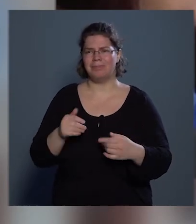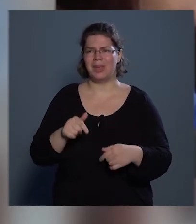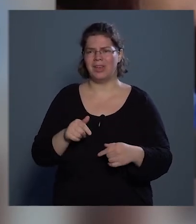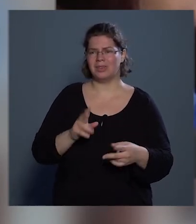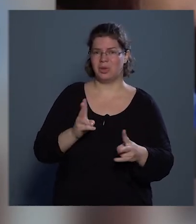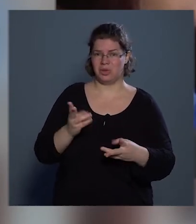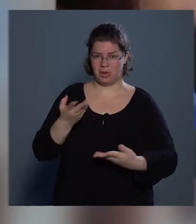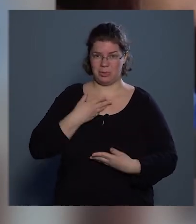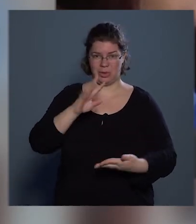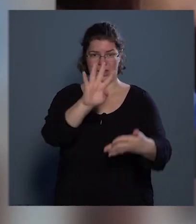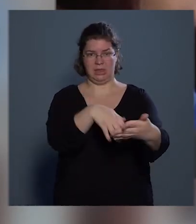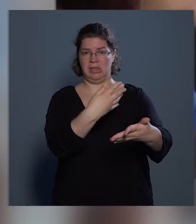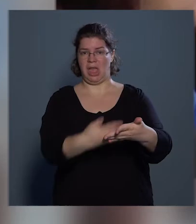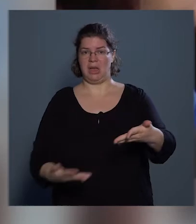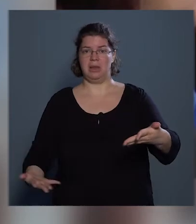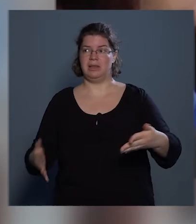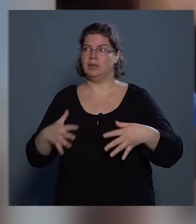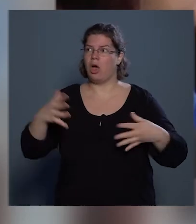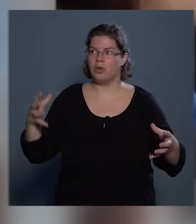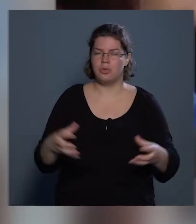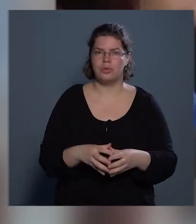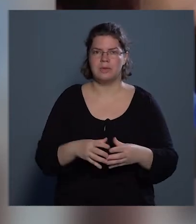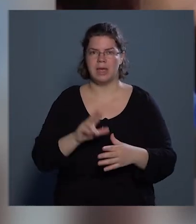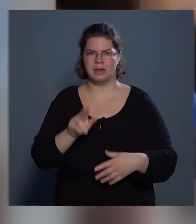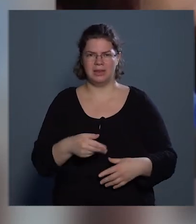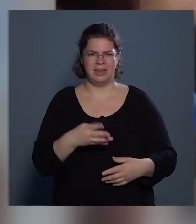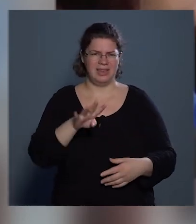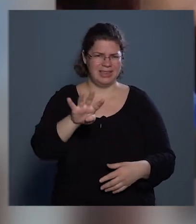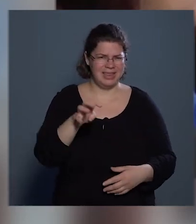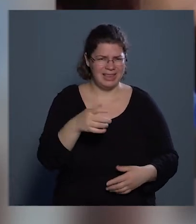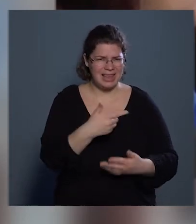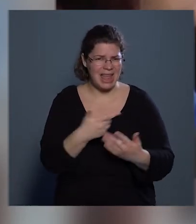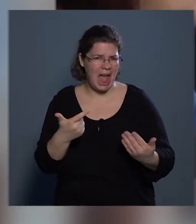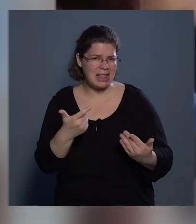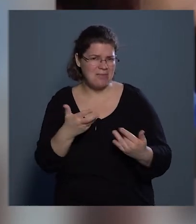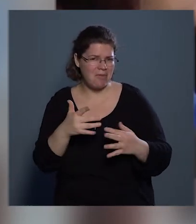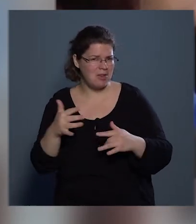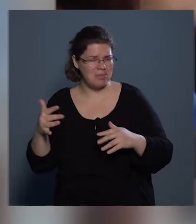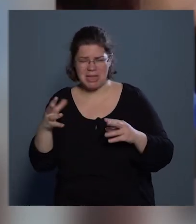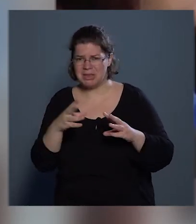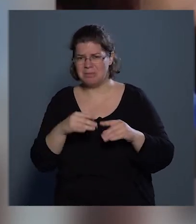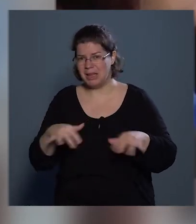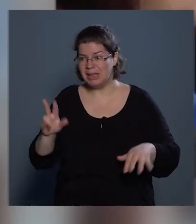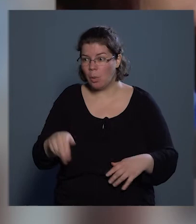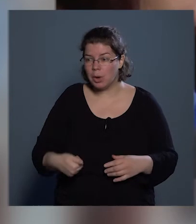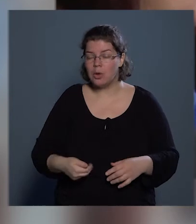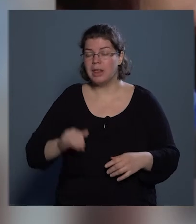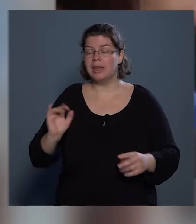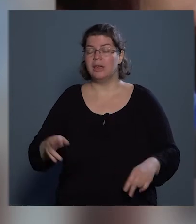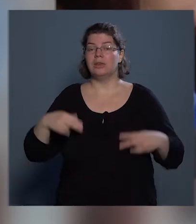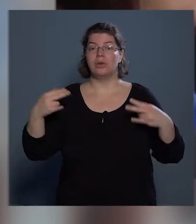egy táblázatot egy nagy összegről, 470 valahány millióról, és utána pedig